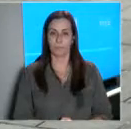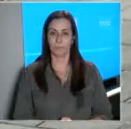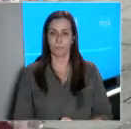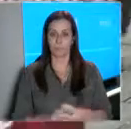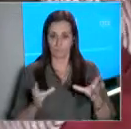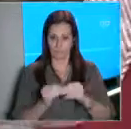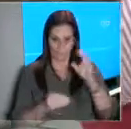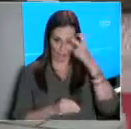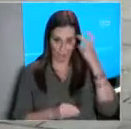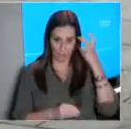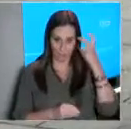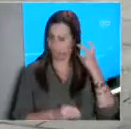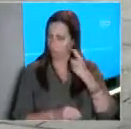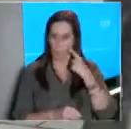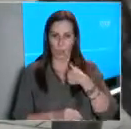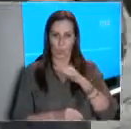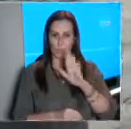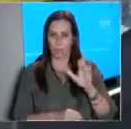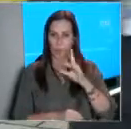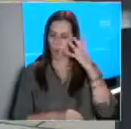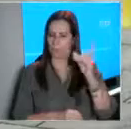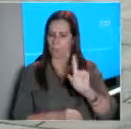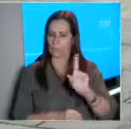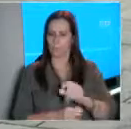עם הערבים? לא נראה לי, העם לא יאהב את זה.